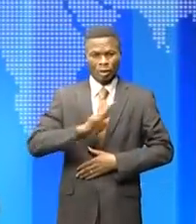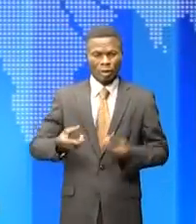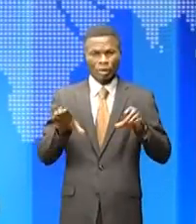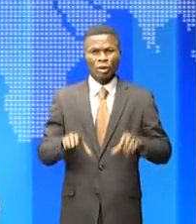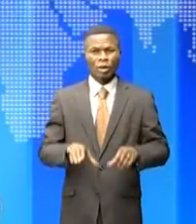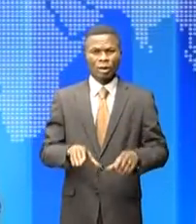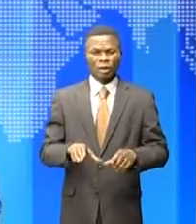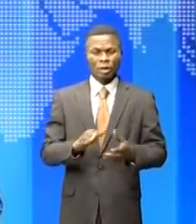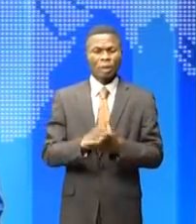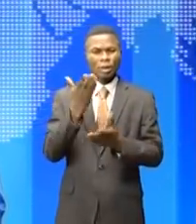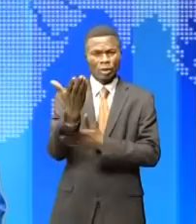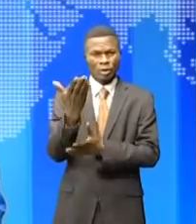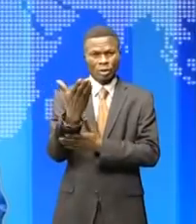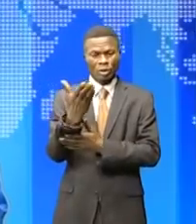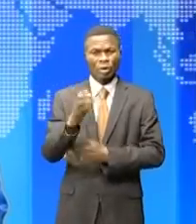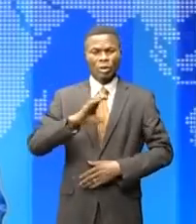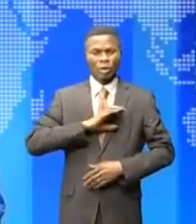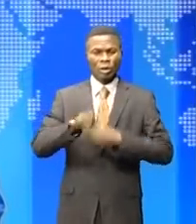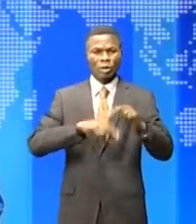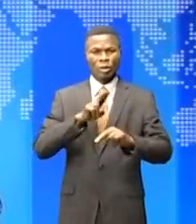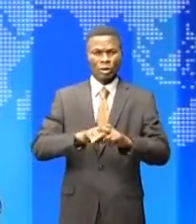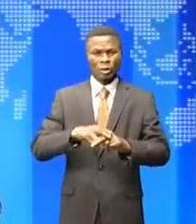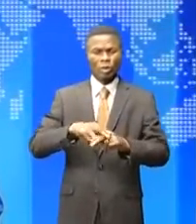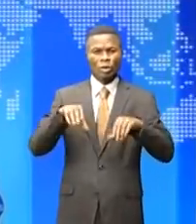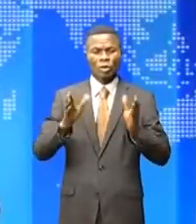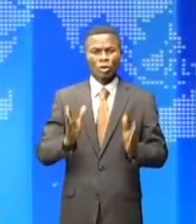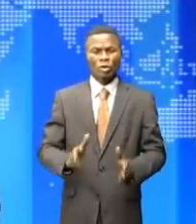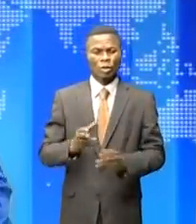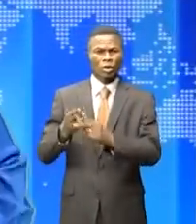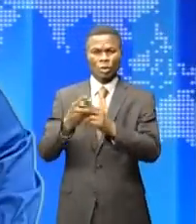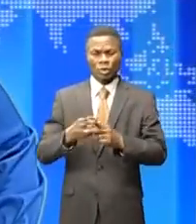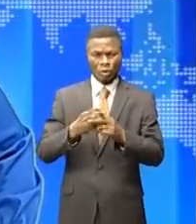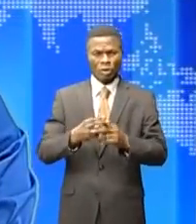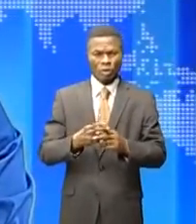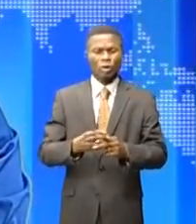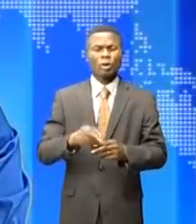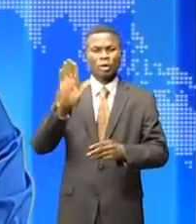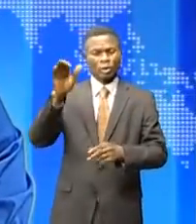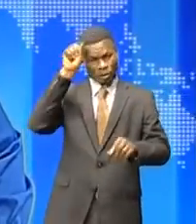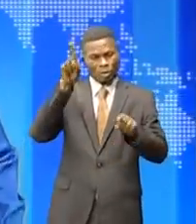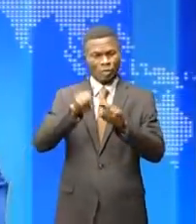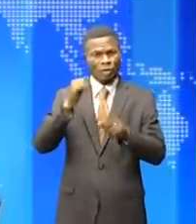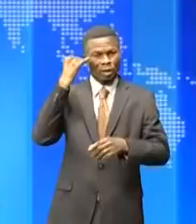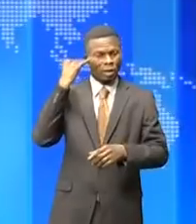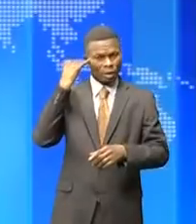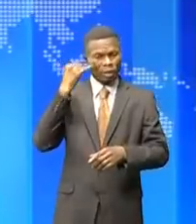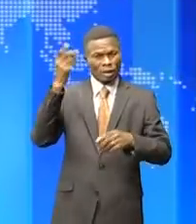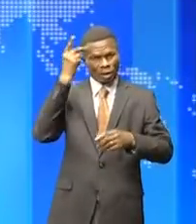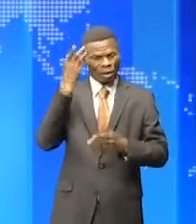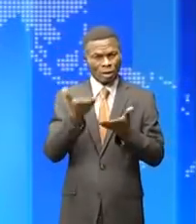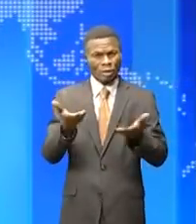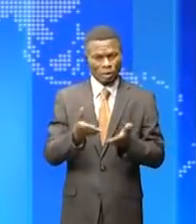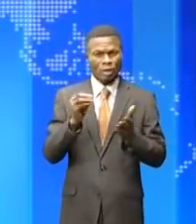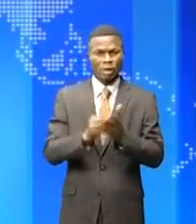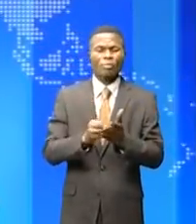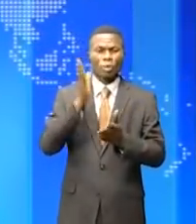du congo a sollicité de la police nationale congolaise la sécurisation de leur intérêt à kinshasa une fois